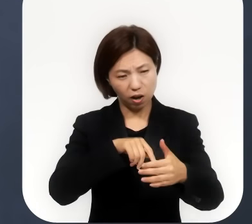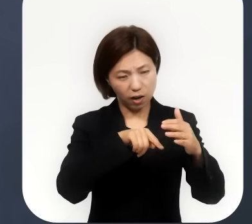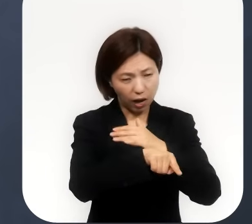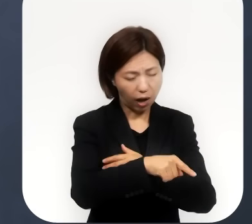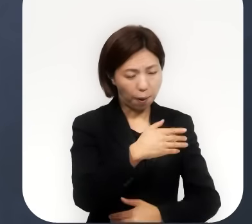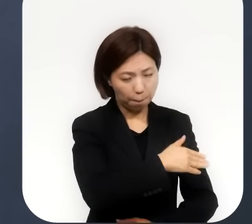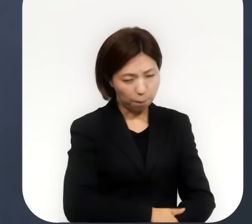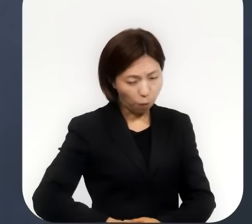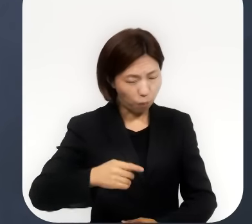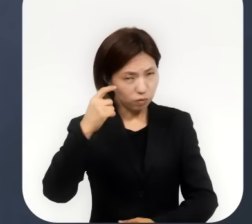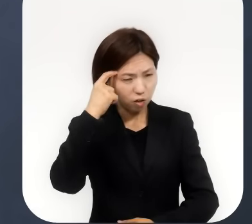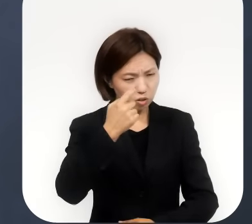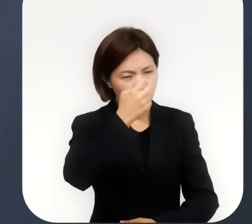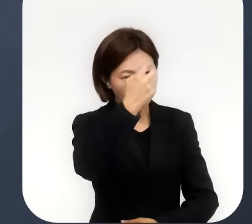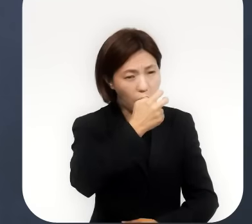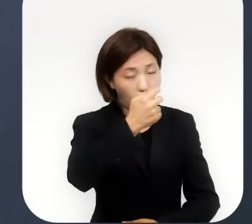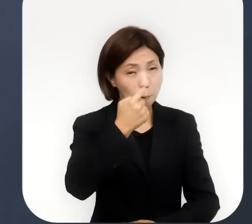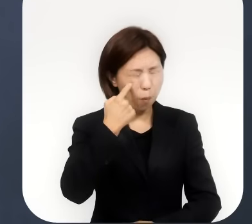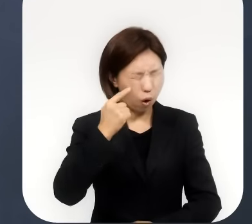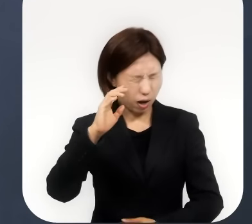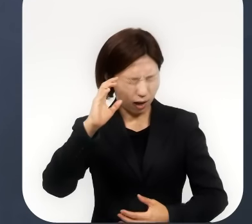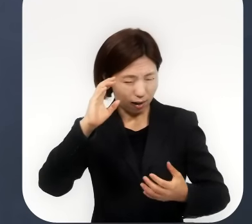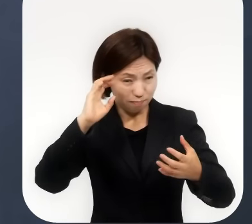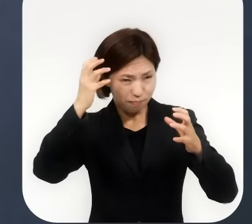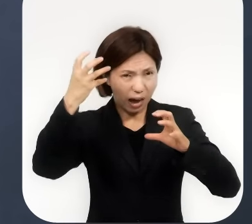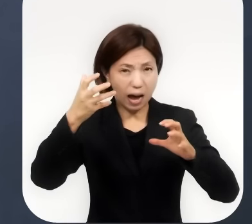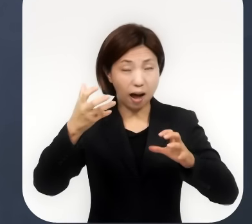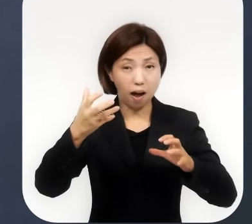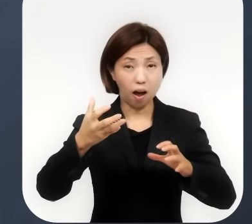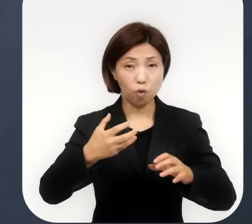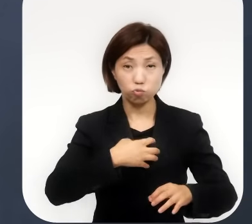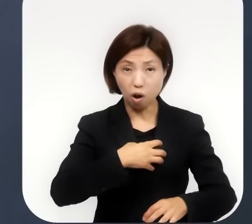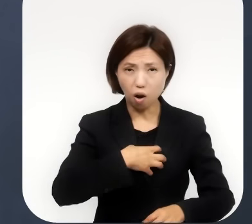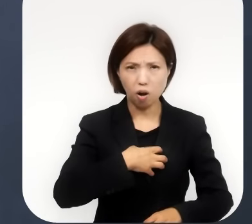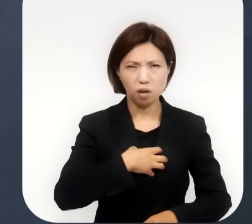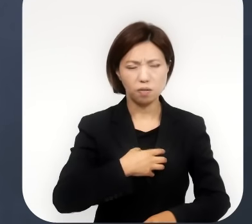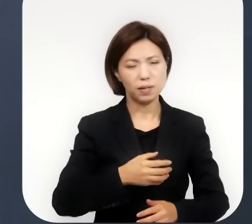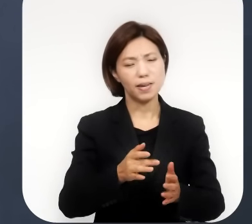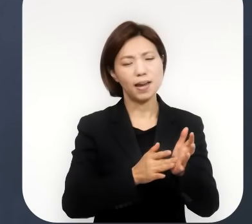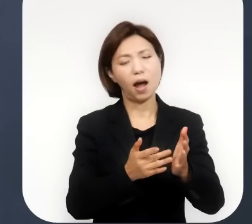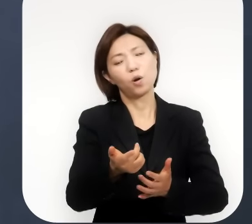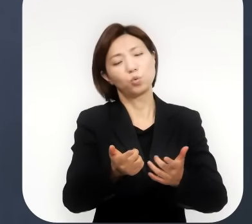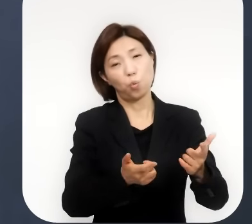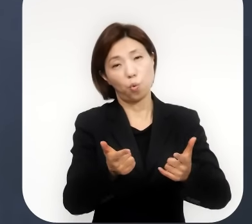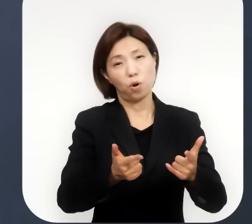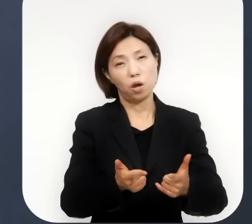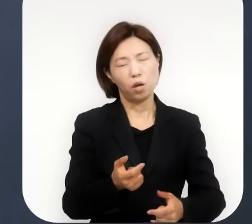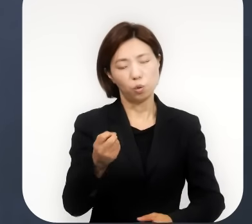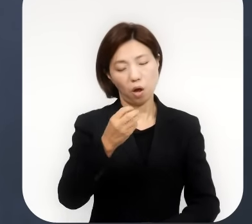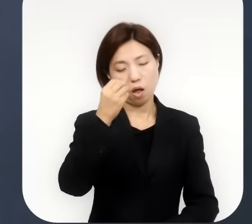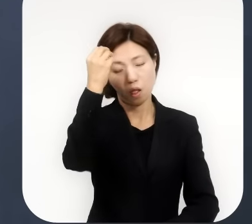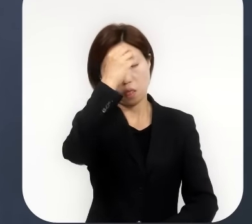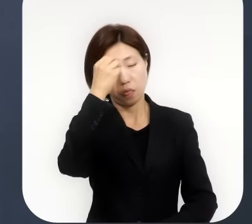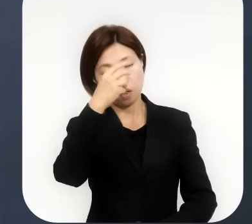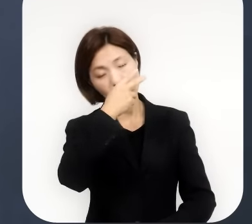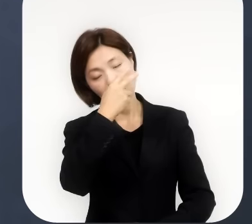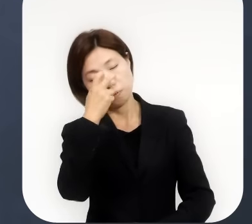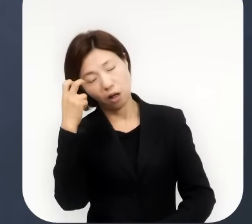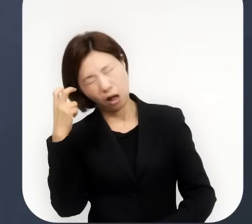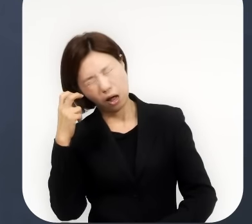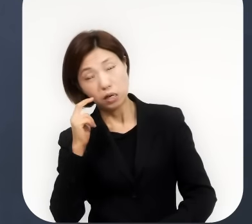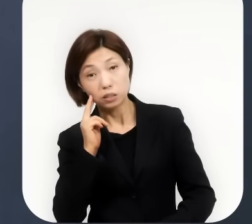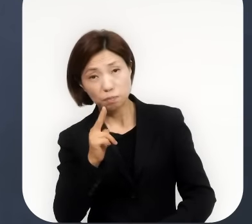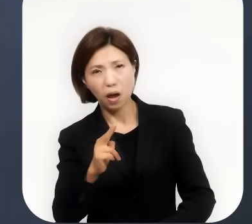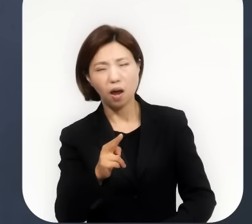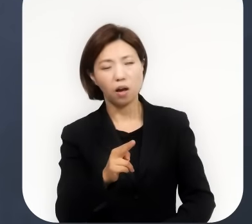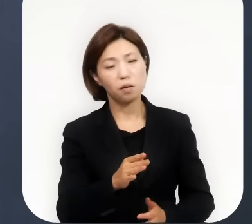어이 발작할 위험이 있다 마 하고 상담회가 약을 좀 조절하고 너무 어지럽고 잠이 오고 이렇다 하면 또 약을